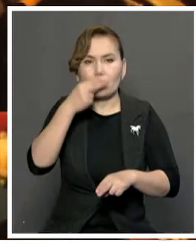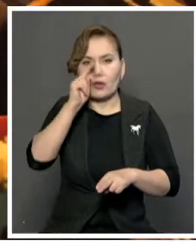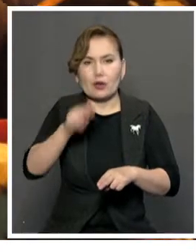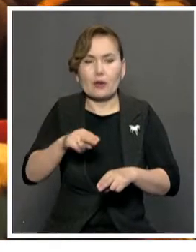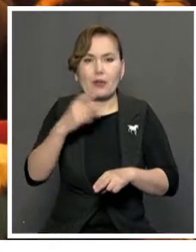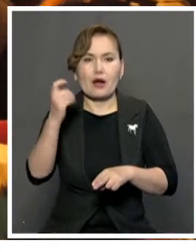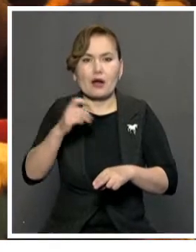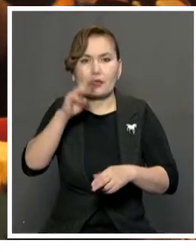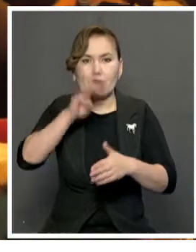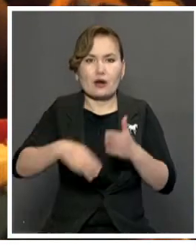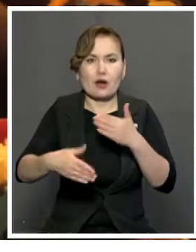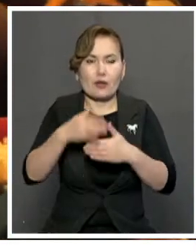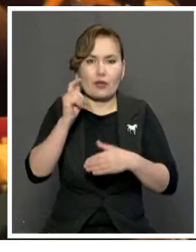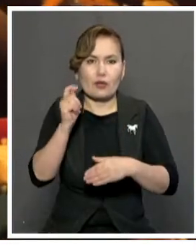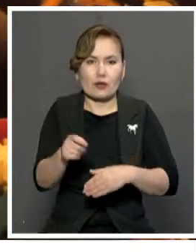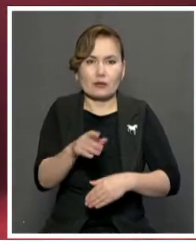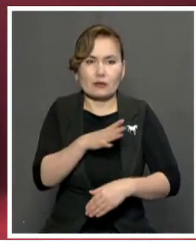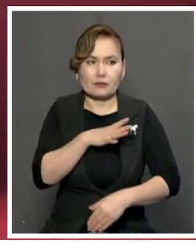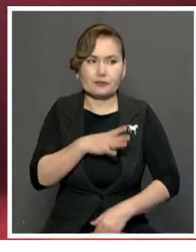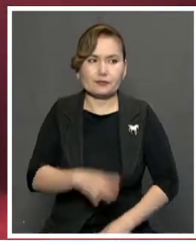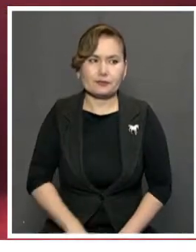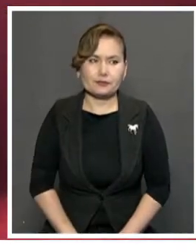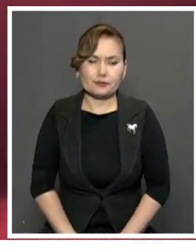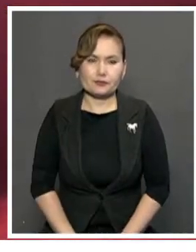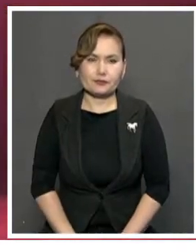хаттама толтырып, келушілерді таратып жіберді.